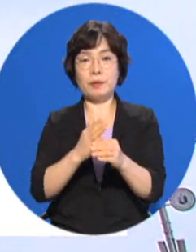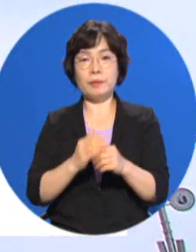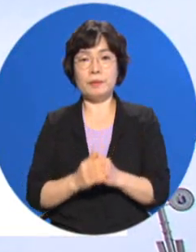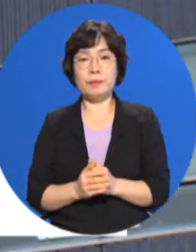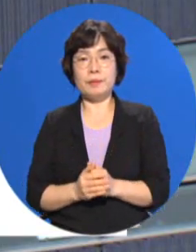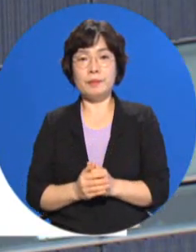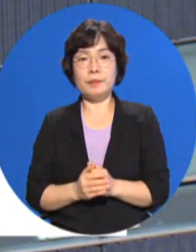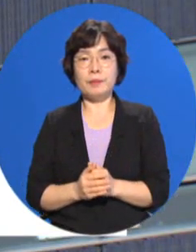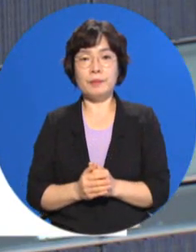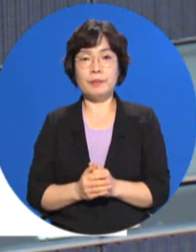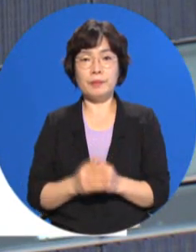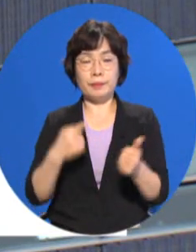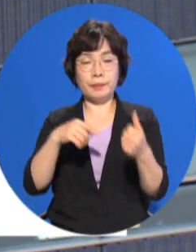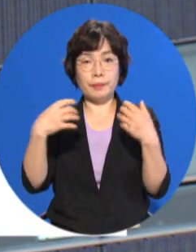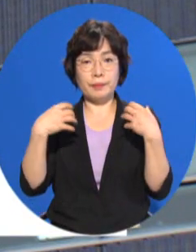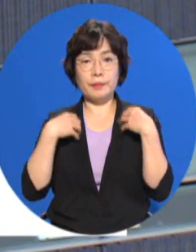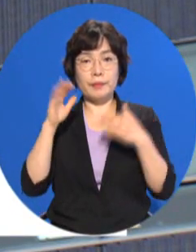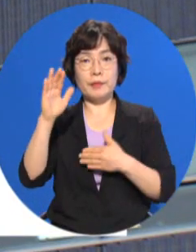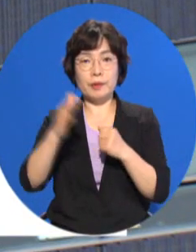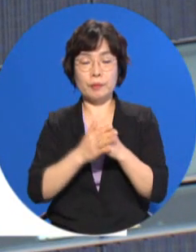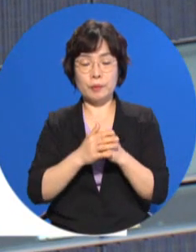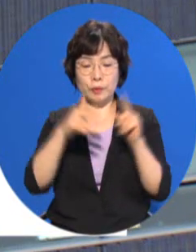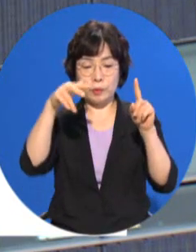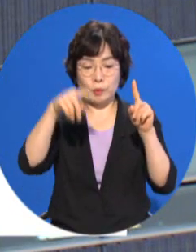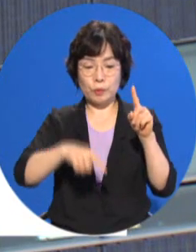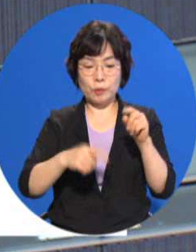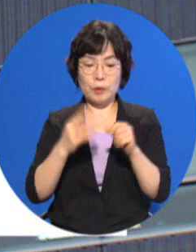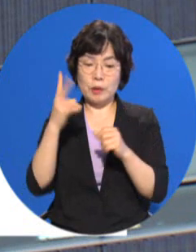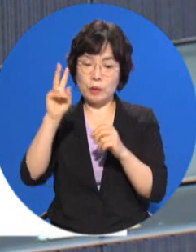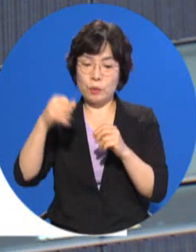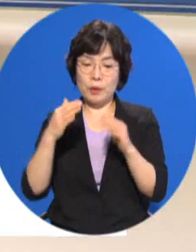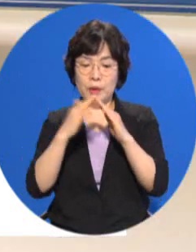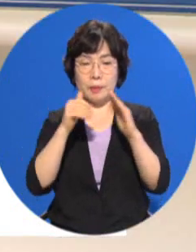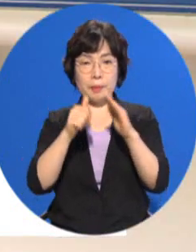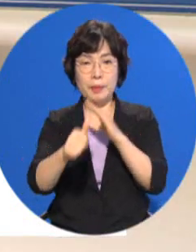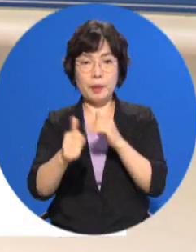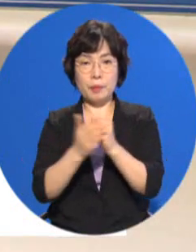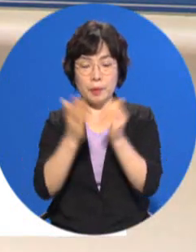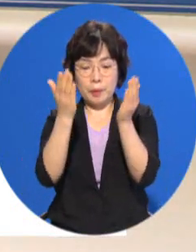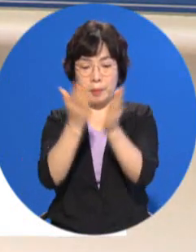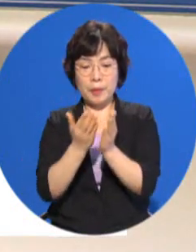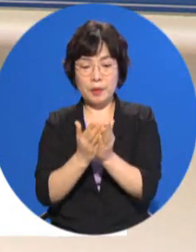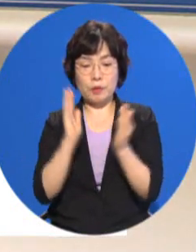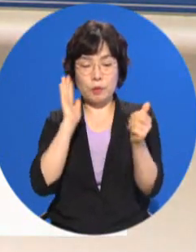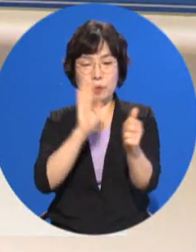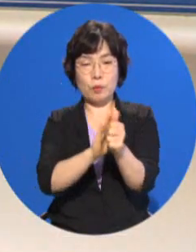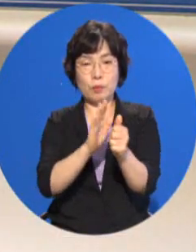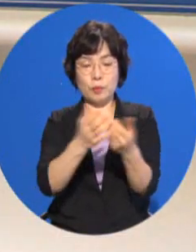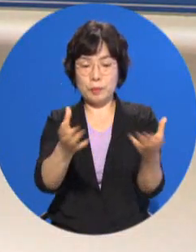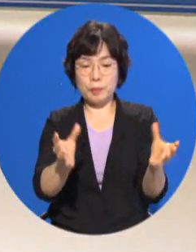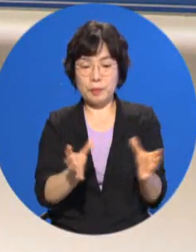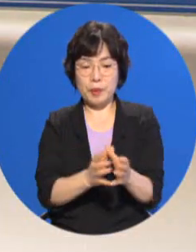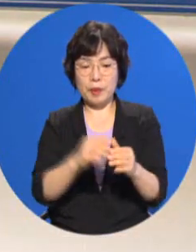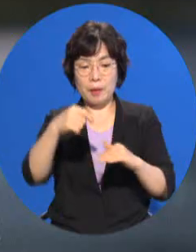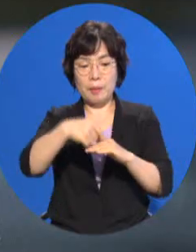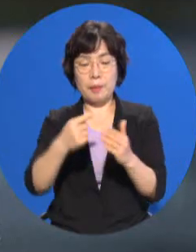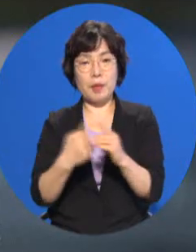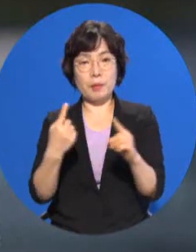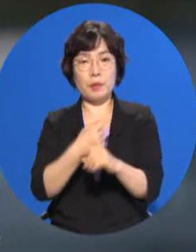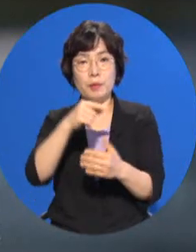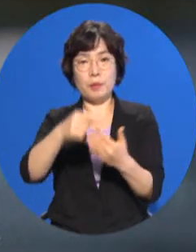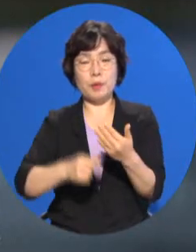있습니다. 교육청은 앞으로 주 1에서 2회 가정 방문을 통해 맞춤형 학습 꾸러미와 심리치유